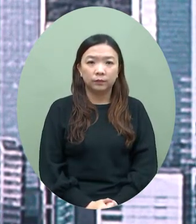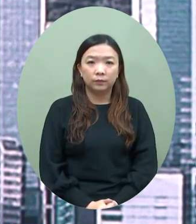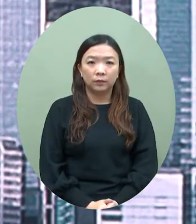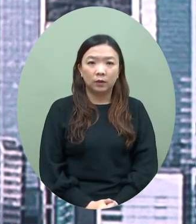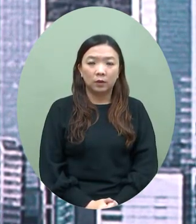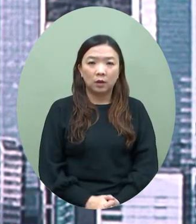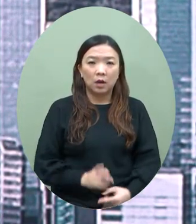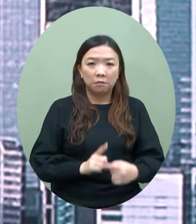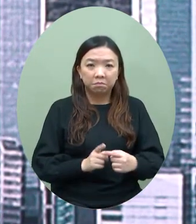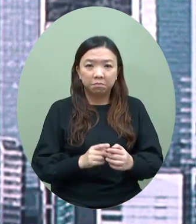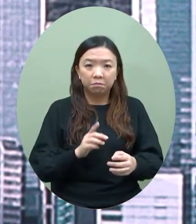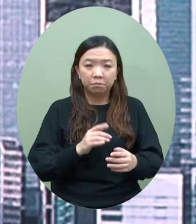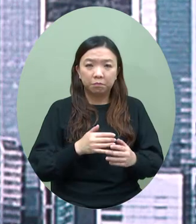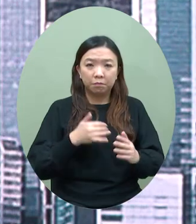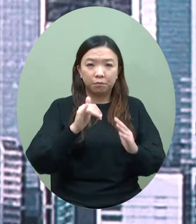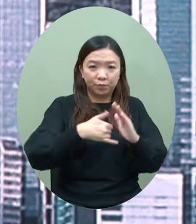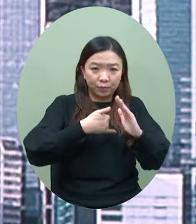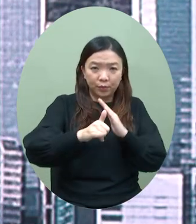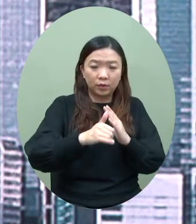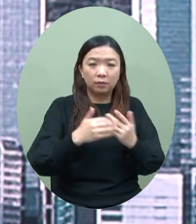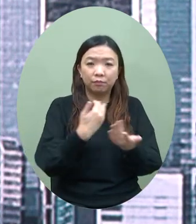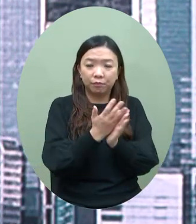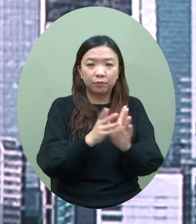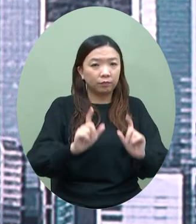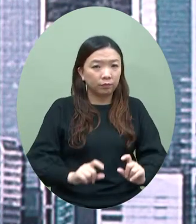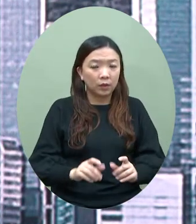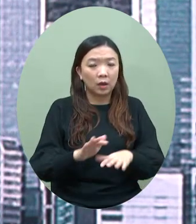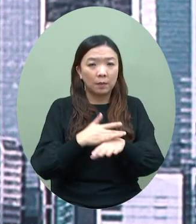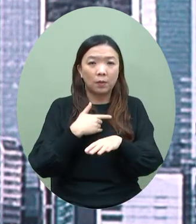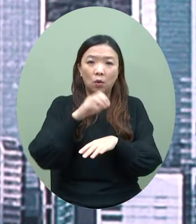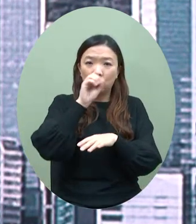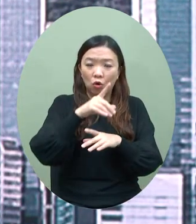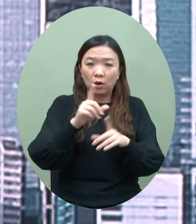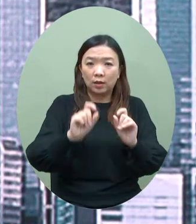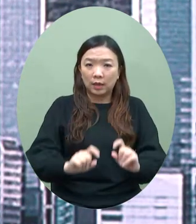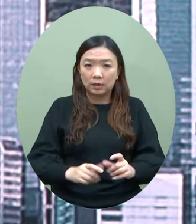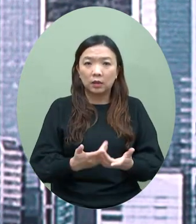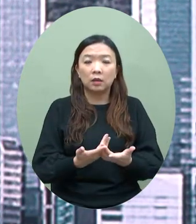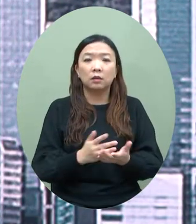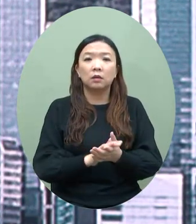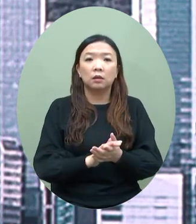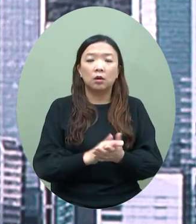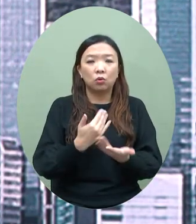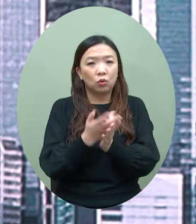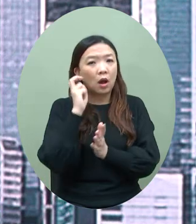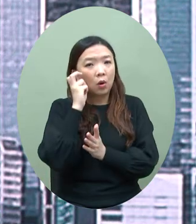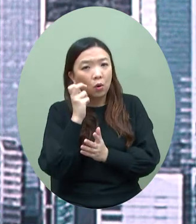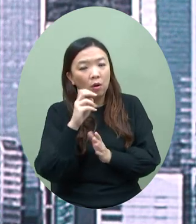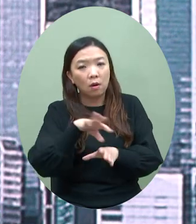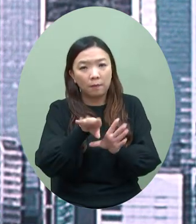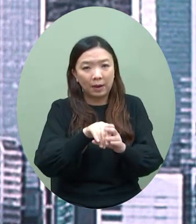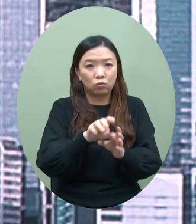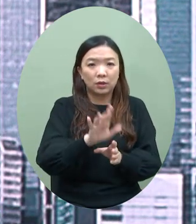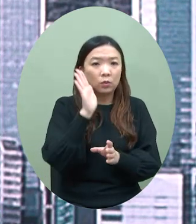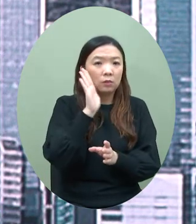啊同埋出咧，各樣嘢咧都係正如頭先我所解釋啦，有一系列嘅因素咧嚟去即係考慮，咁亦都包括酒店自己本身個